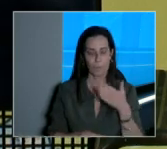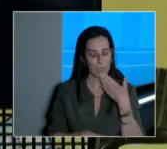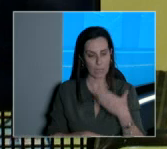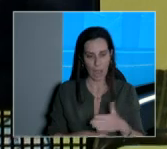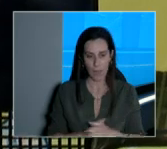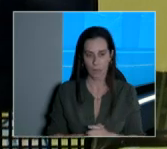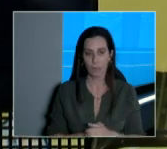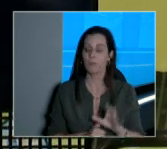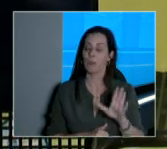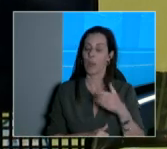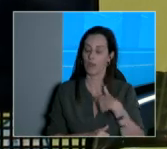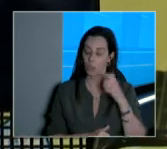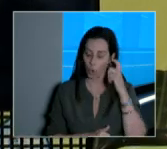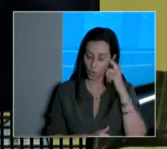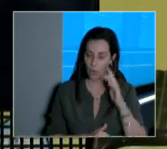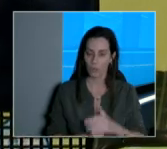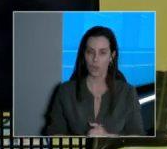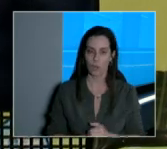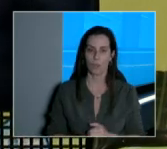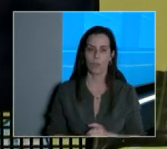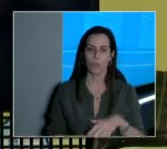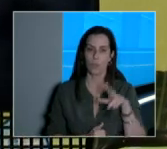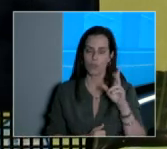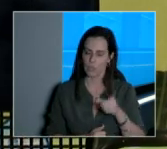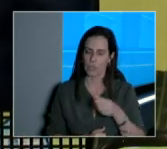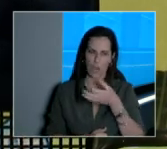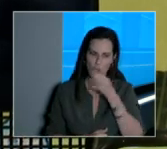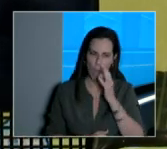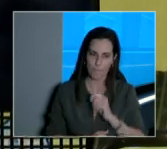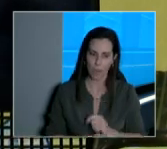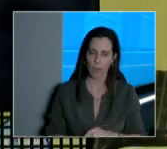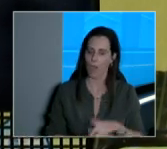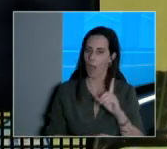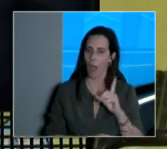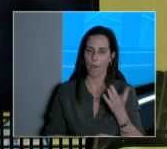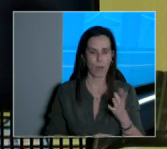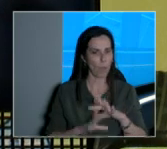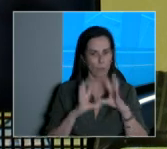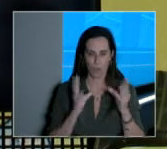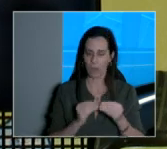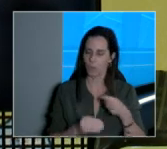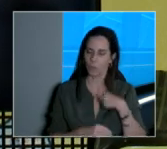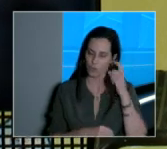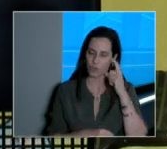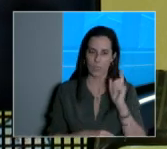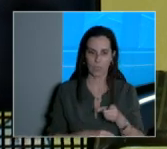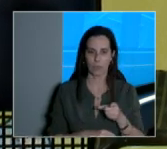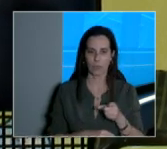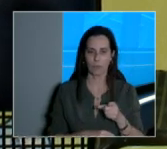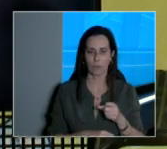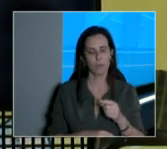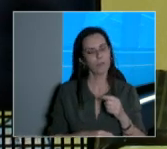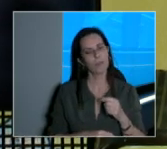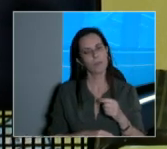בישראל. אני חושב שיש מקום לשיפור, אבל באופן כללי אני חושב שצריך לנקות